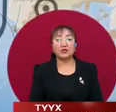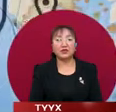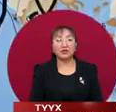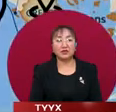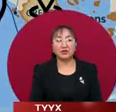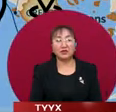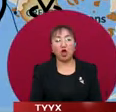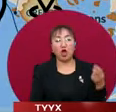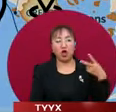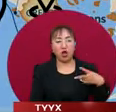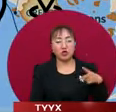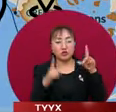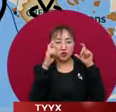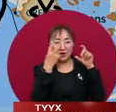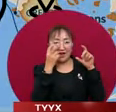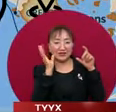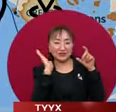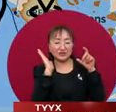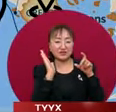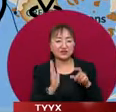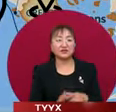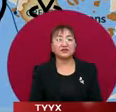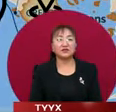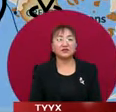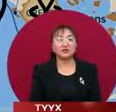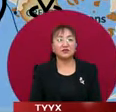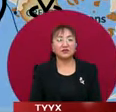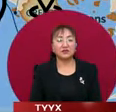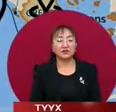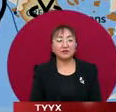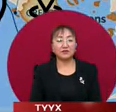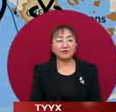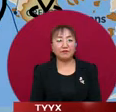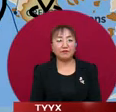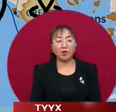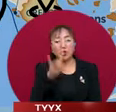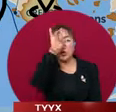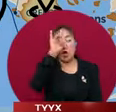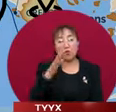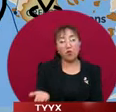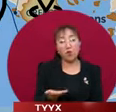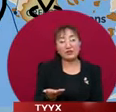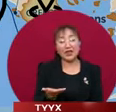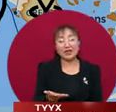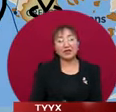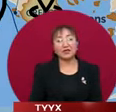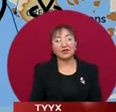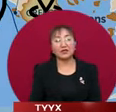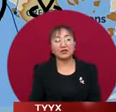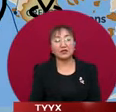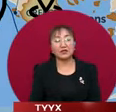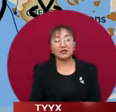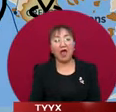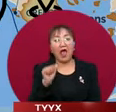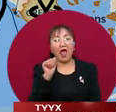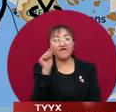за хоёр дахь зурган дээр Ром грек хоёрыг харьцуулан гаргасан байгаа багш нь. За тэгвэл Ром улс нь хаан байрладаг гэхээр